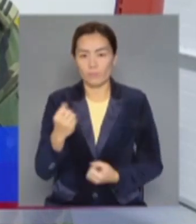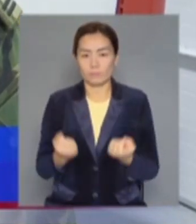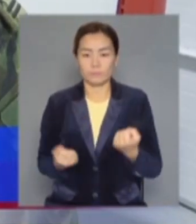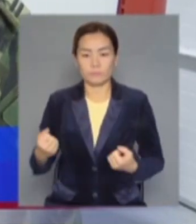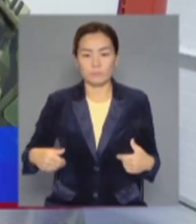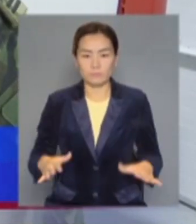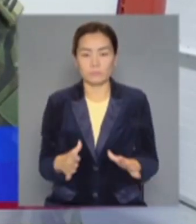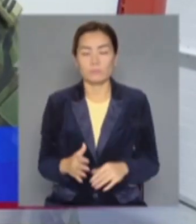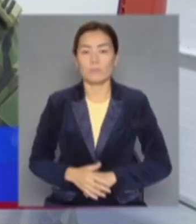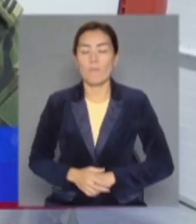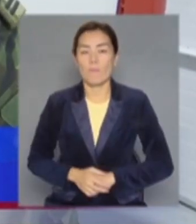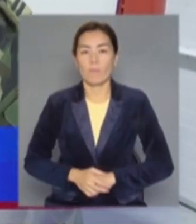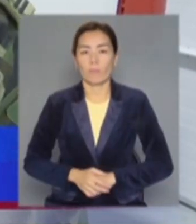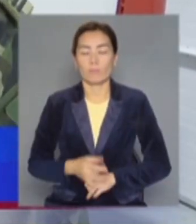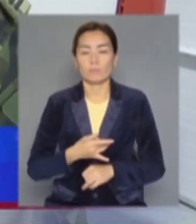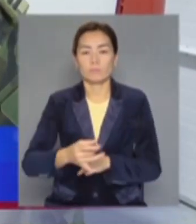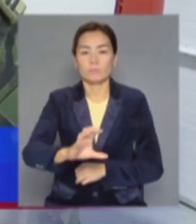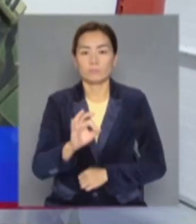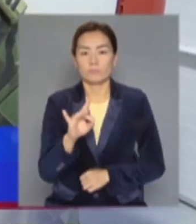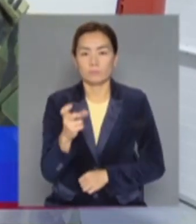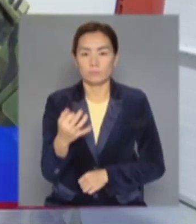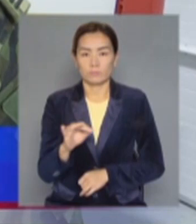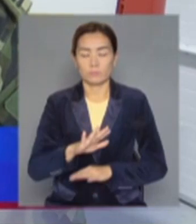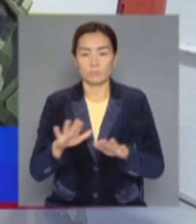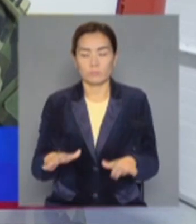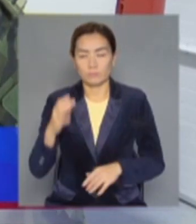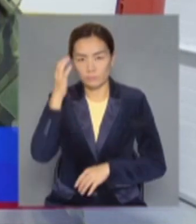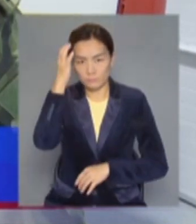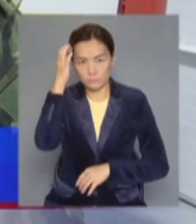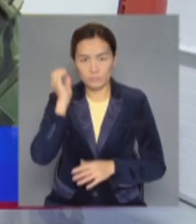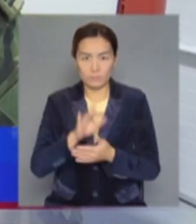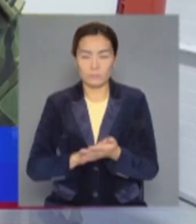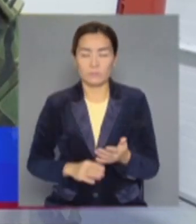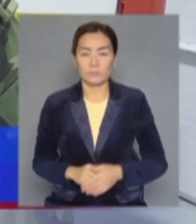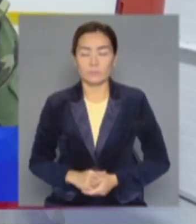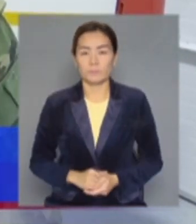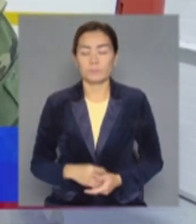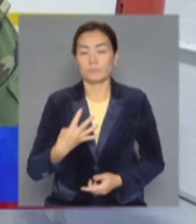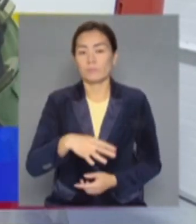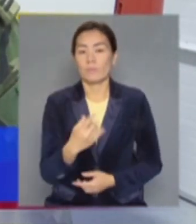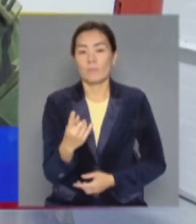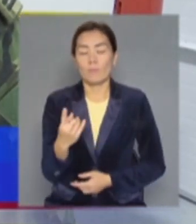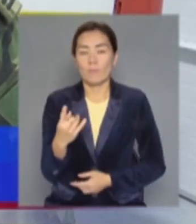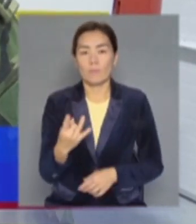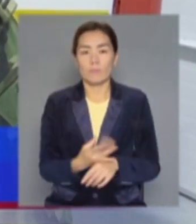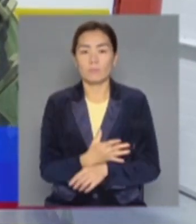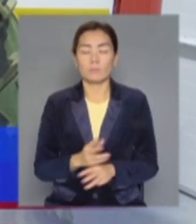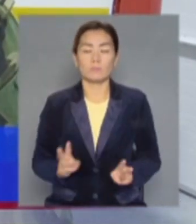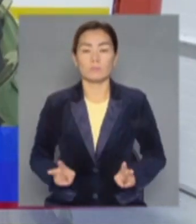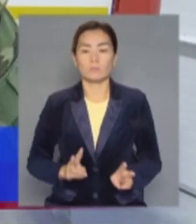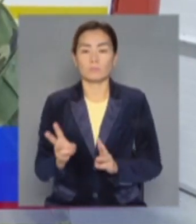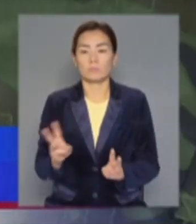автокөлікте, 2 тұрғын үйдің аумағында сарай жануынан шықтық. Және де 41 рет өртке бір жануы болды,